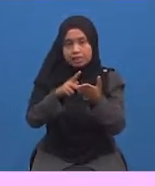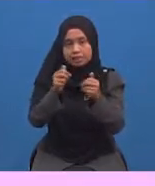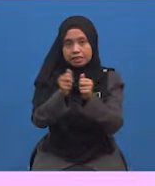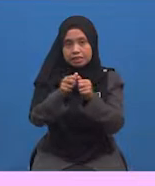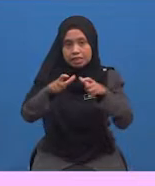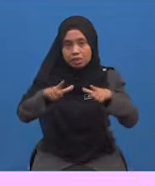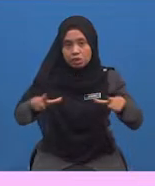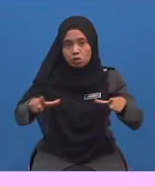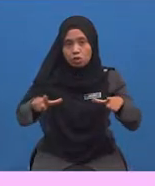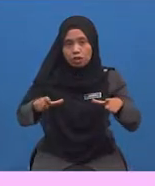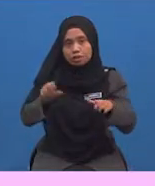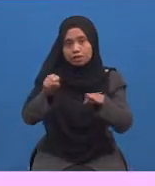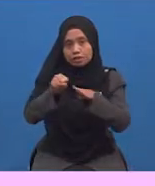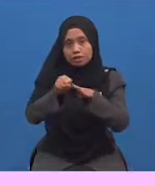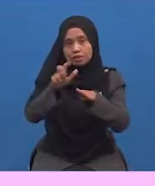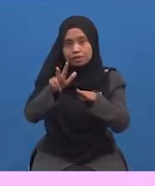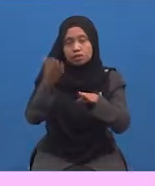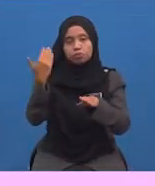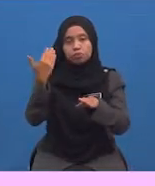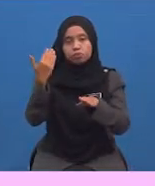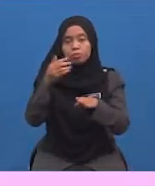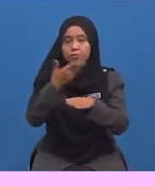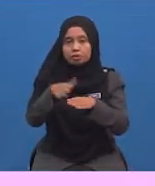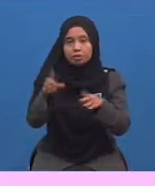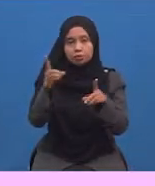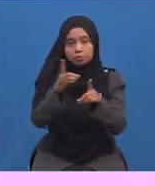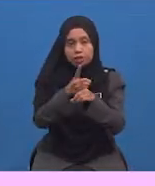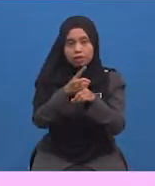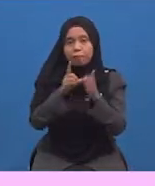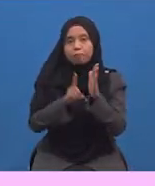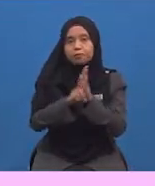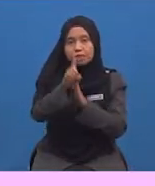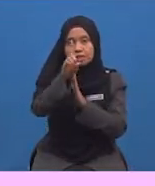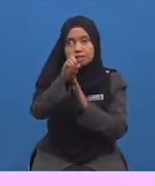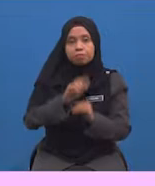luas segitiga dahulu. Kemudian, darabkan dengan tinggi.